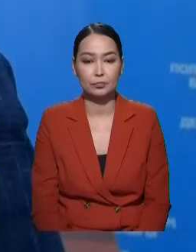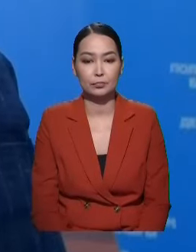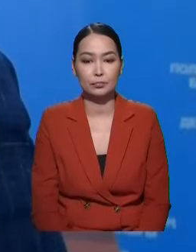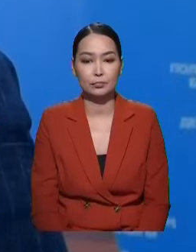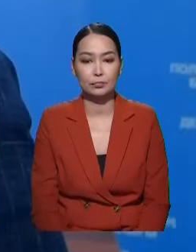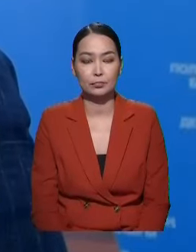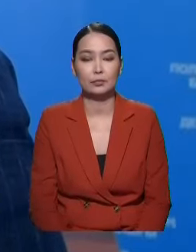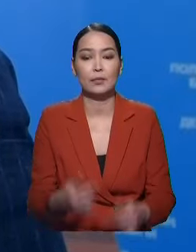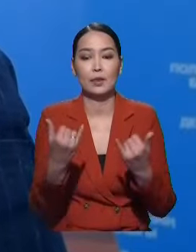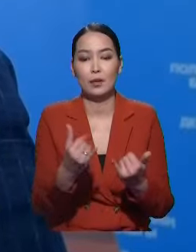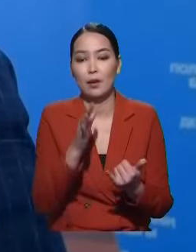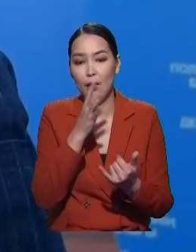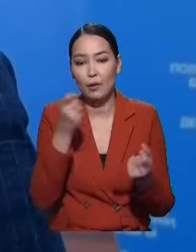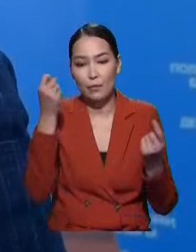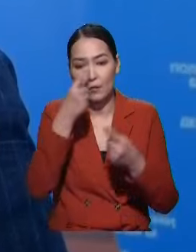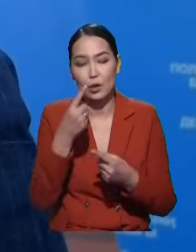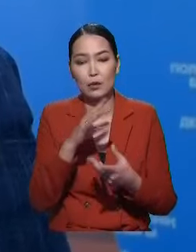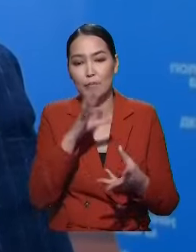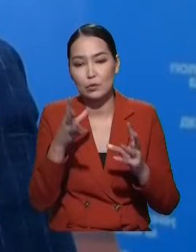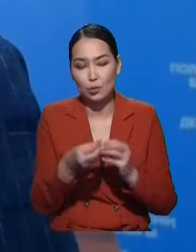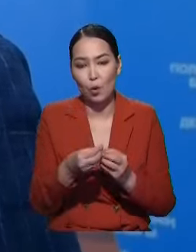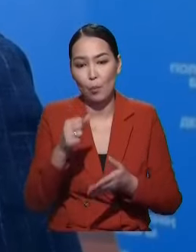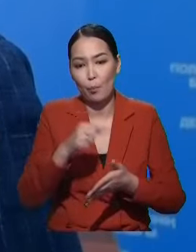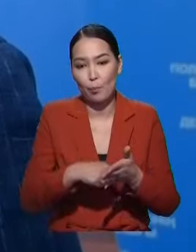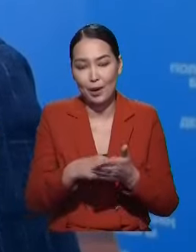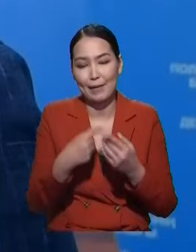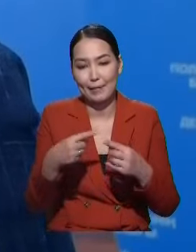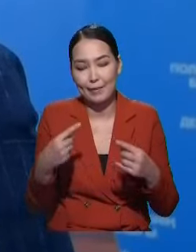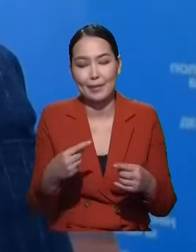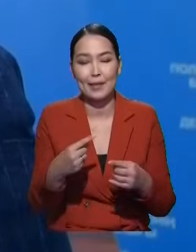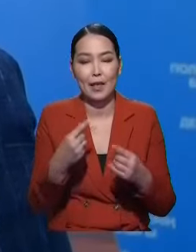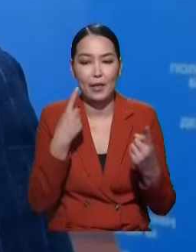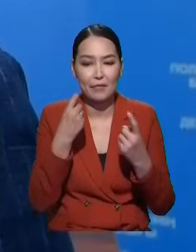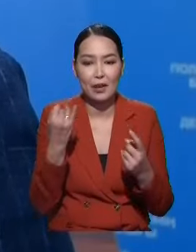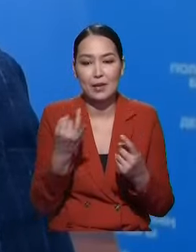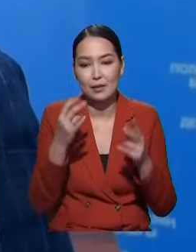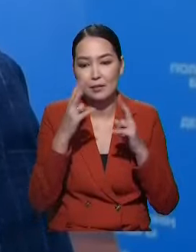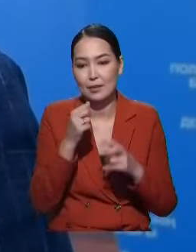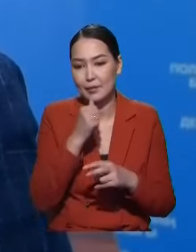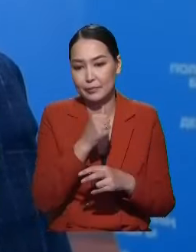В настоящее время выясняются все обстоятельства, иная информация о интересах следствия не разглашается.